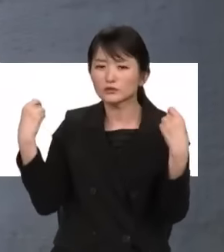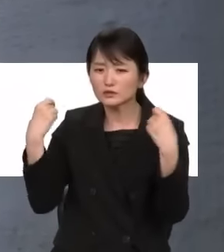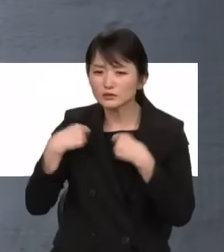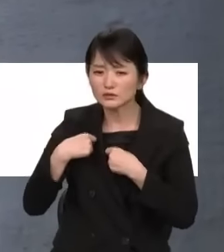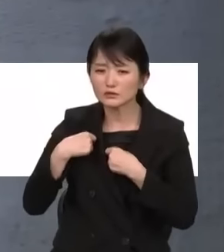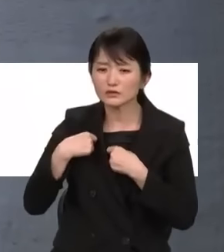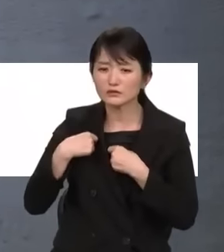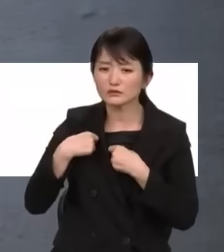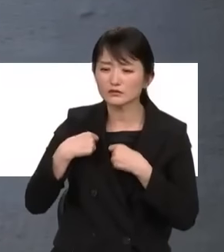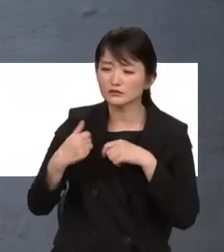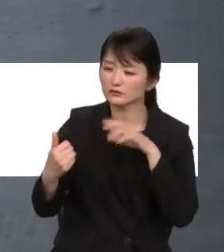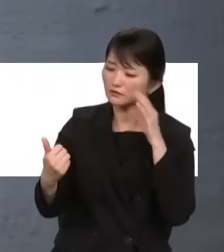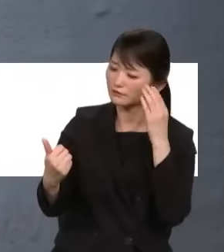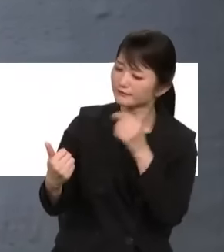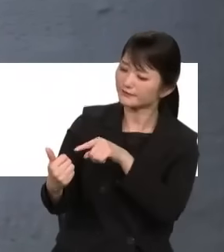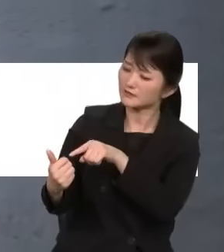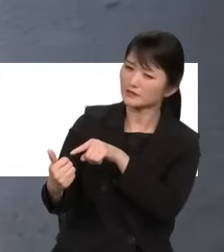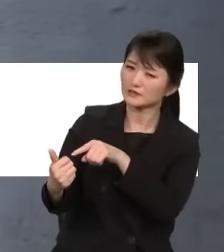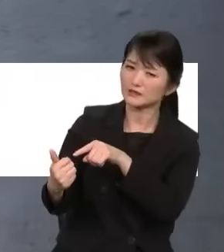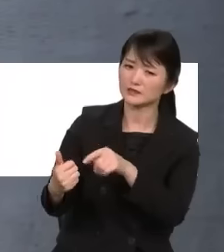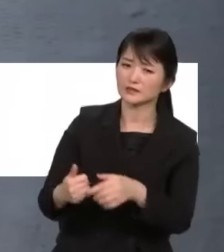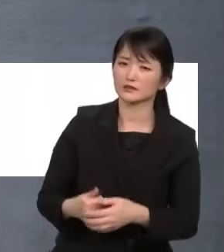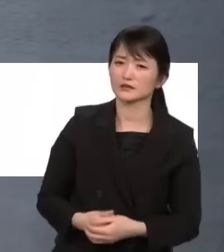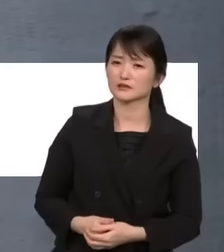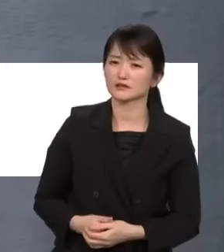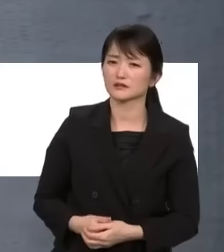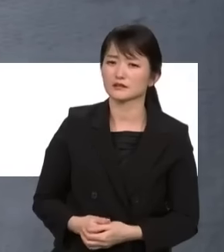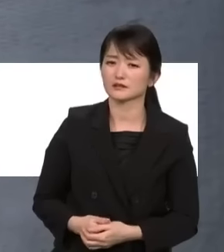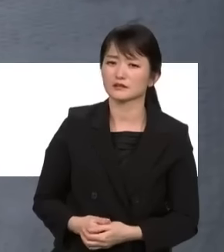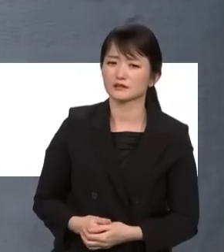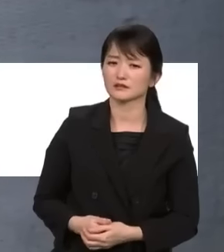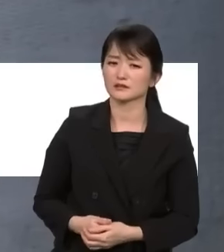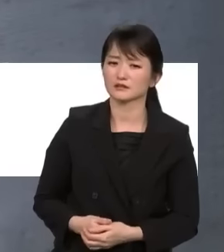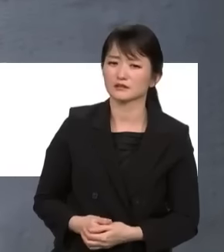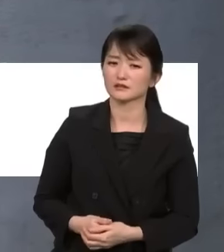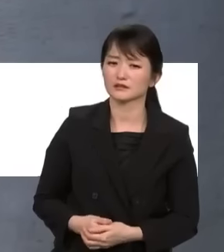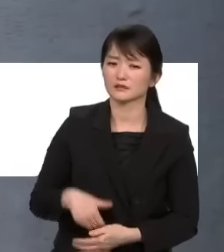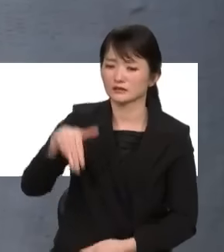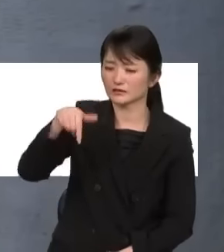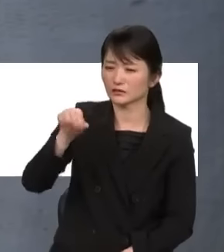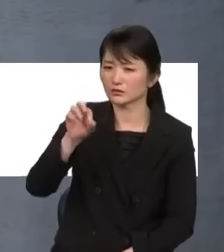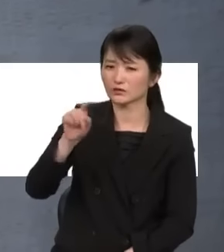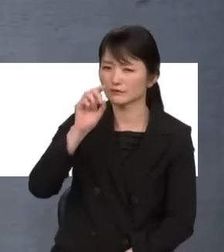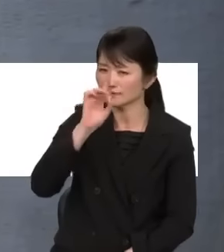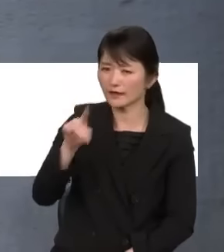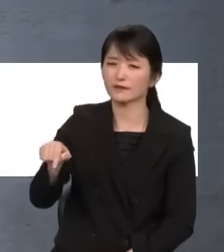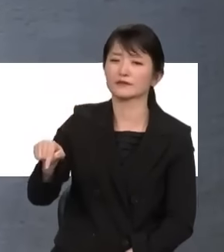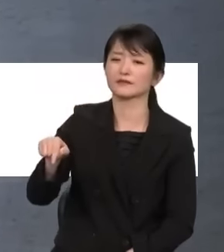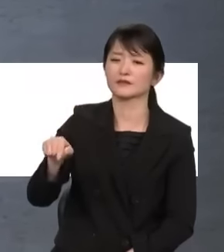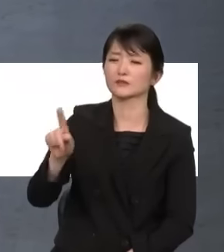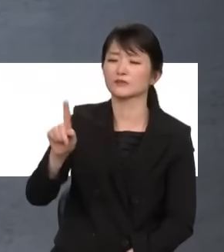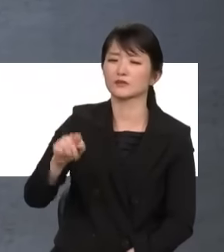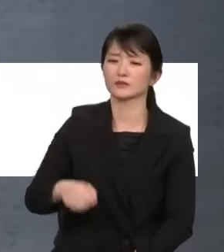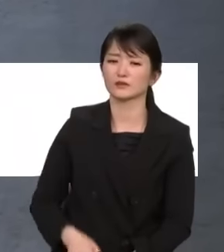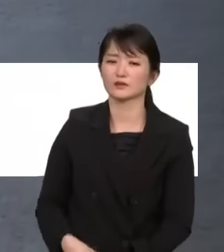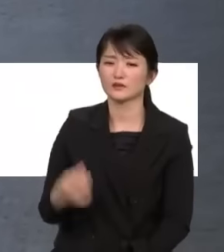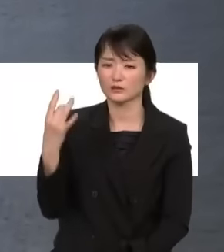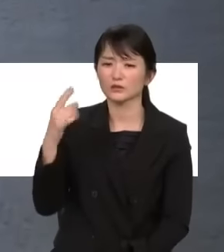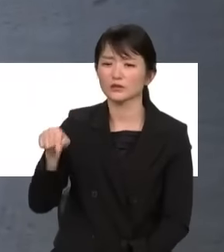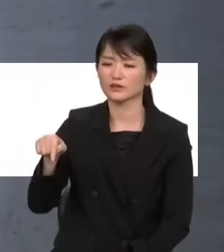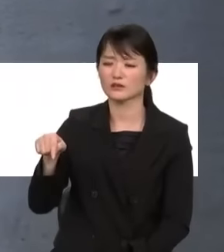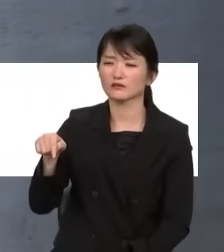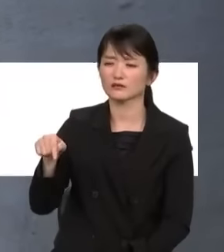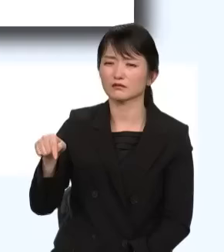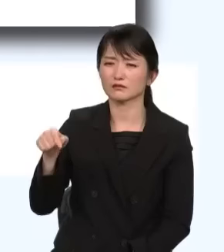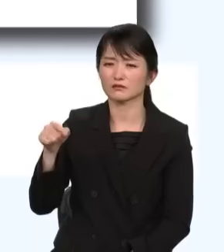옷 같은 거 입고 쓰면은 그냥 충암은 뭐 안 된다는지 아니면 뭐 그냥 원래부터